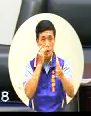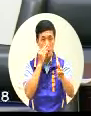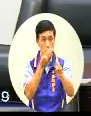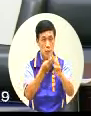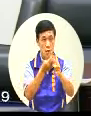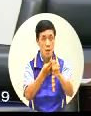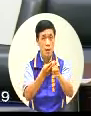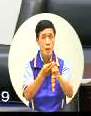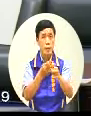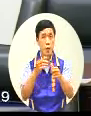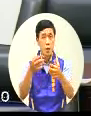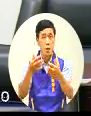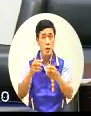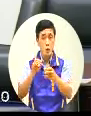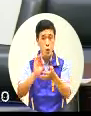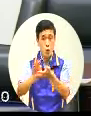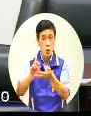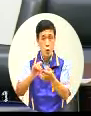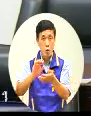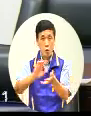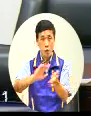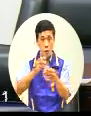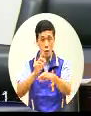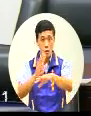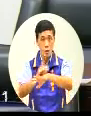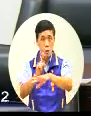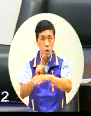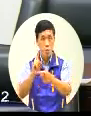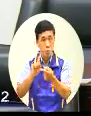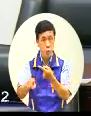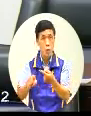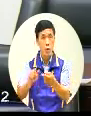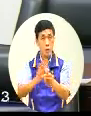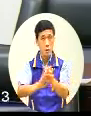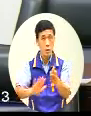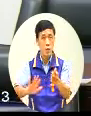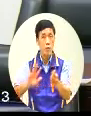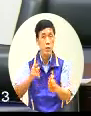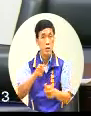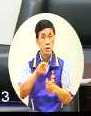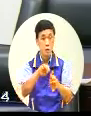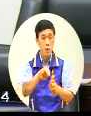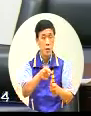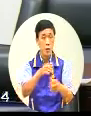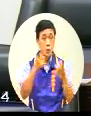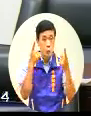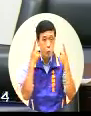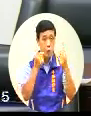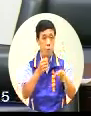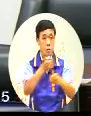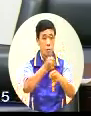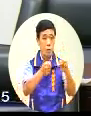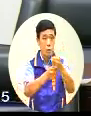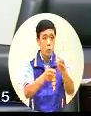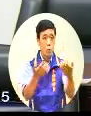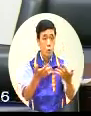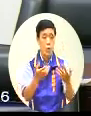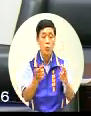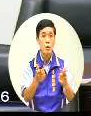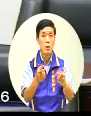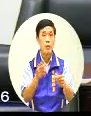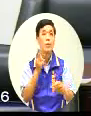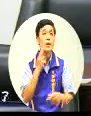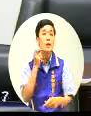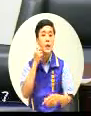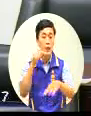不慎，造成了很大的灾难。但是绝对不是它结构的问题啊，哈。那当然，铁皮屋一定